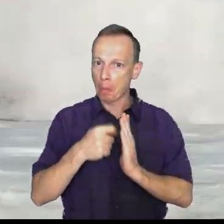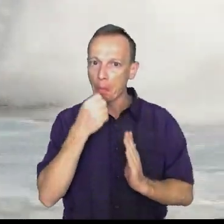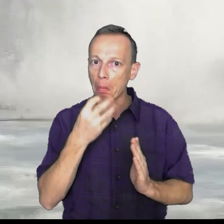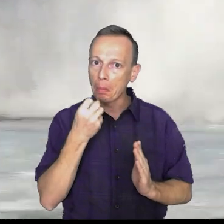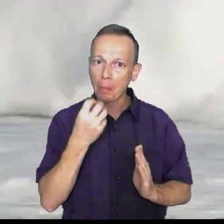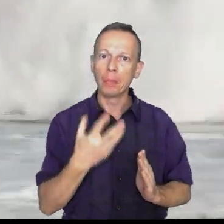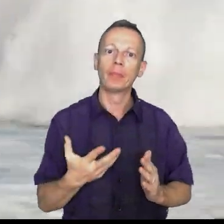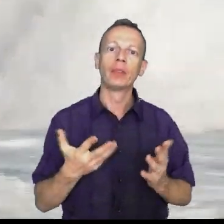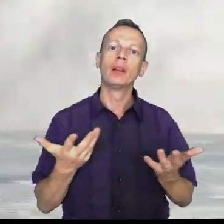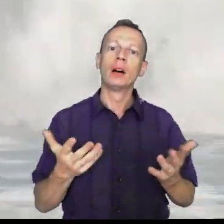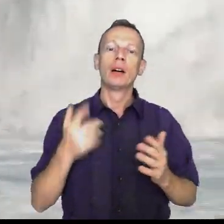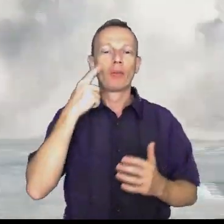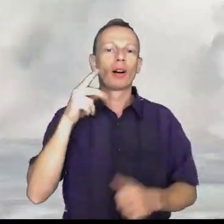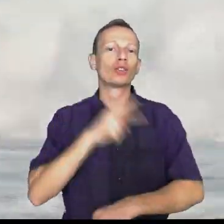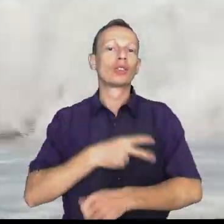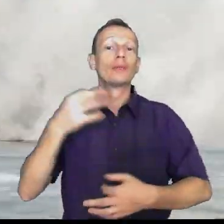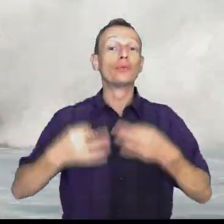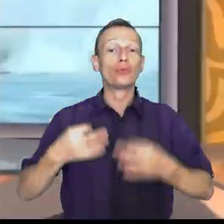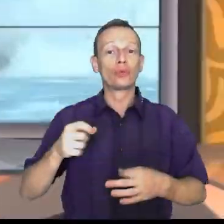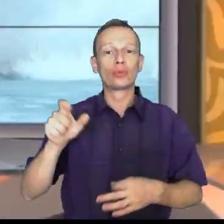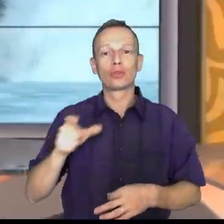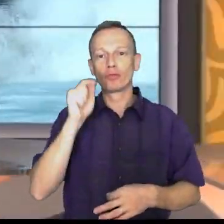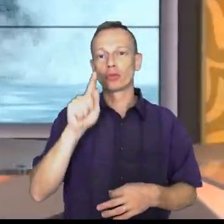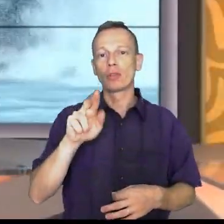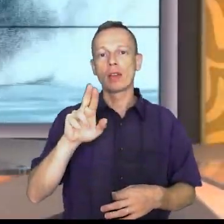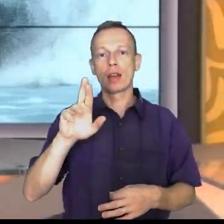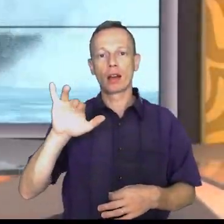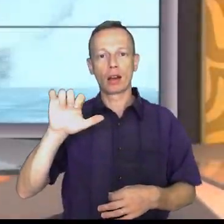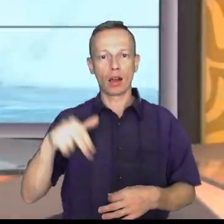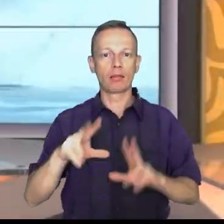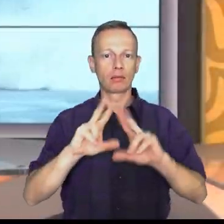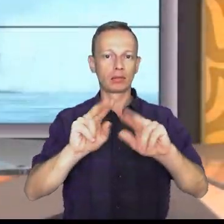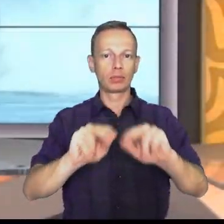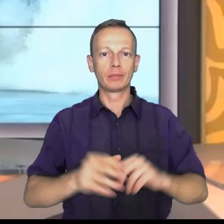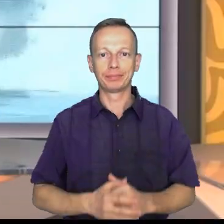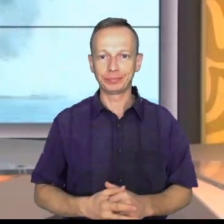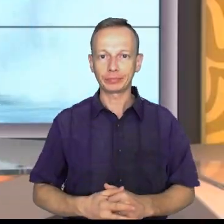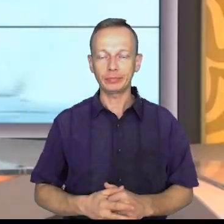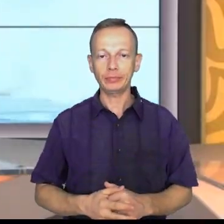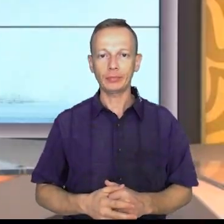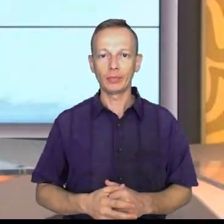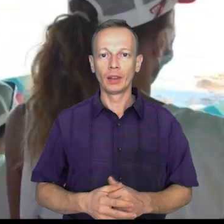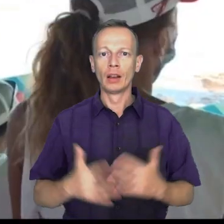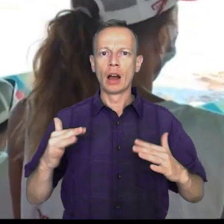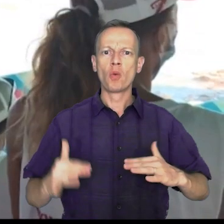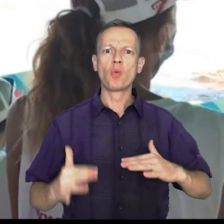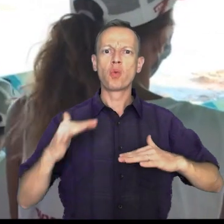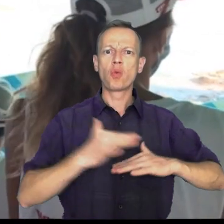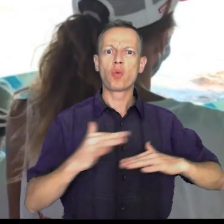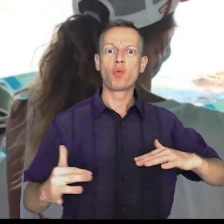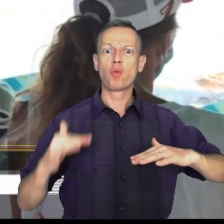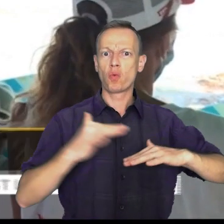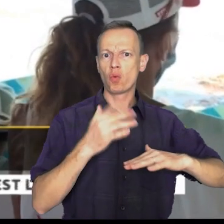Les confirmations du chef juge Dominique Guérin au micro d'Inacio Raveino et Marouki Duri. La houle est montée, donc